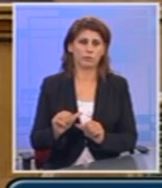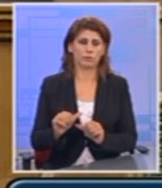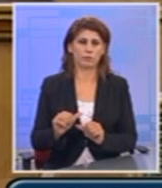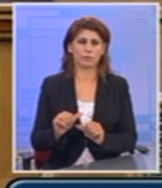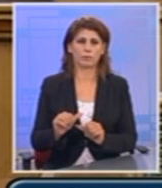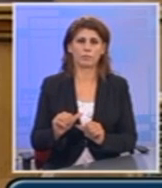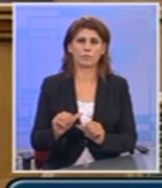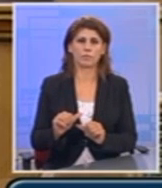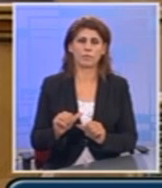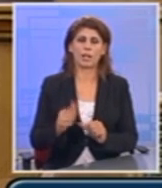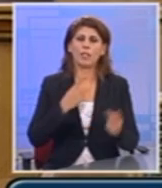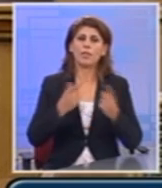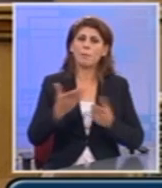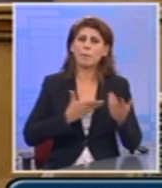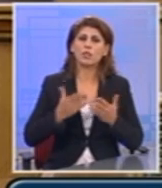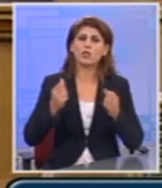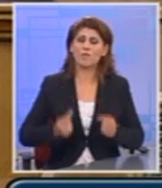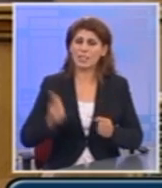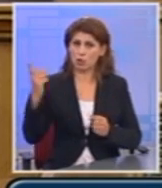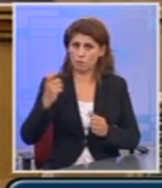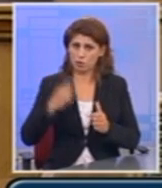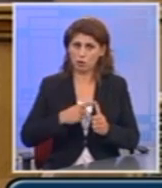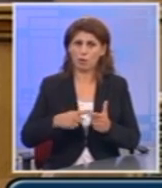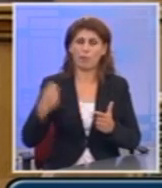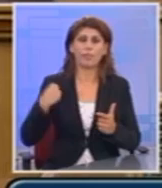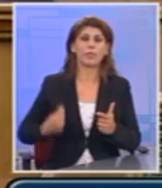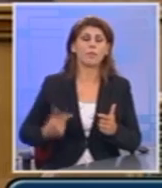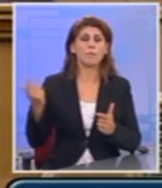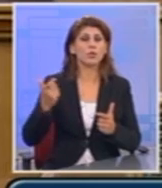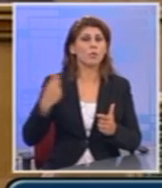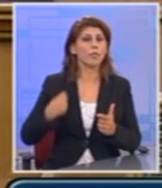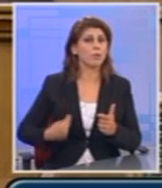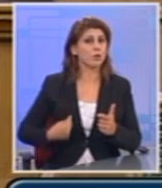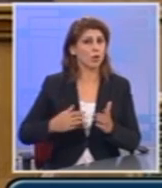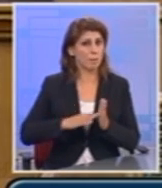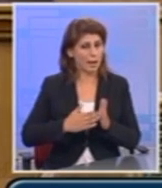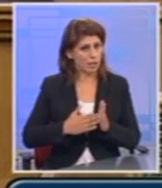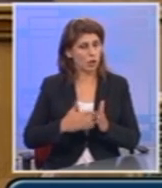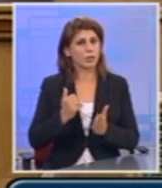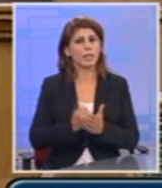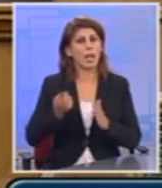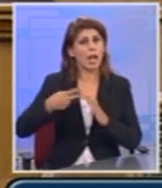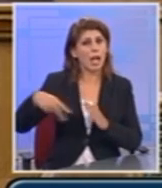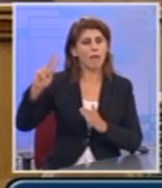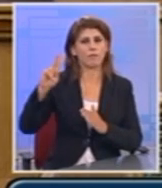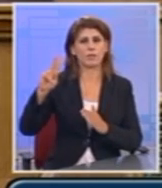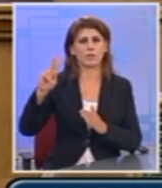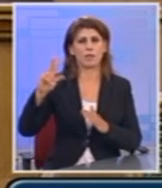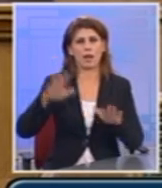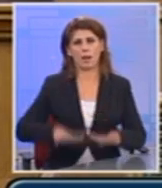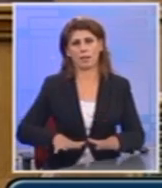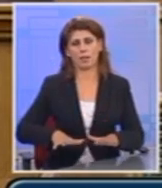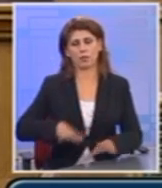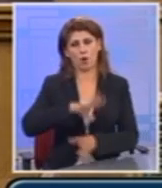συλλογικές δραμα ύς στο βασικό μισθό σς δημόσιους στους μισθούς του δημοσίου και στην της αύξησης της